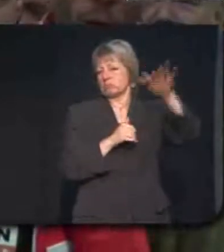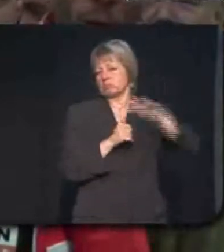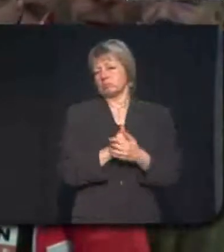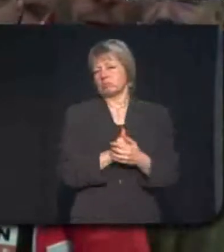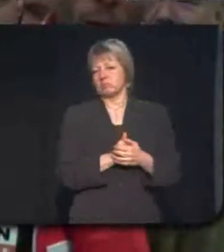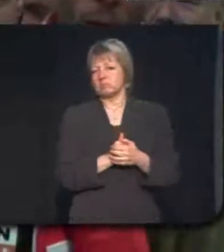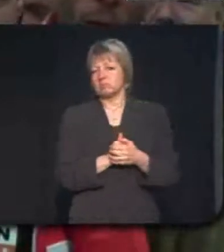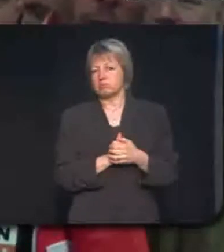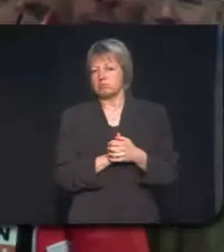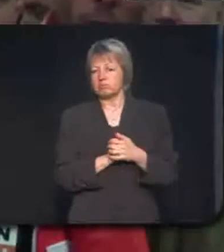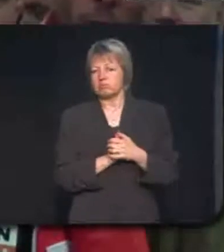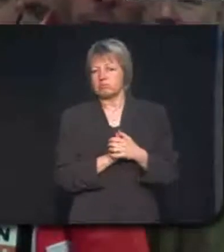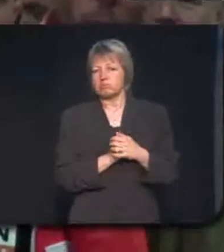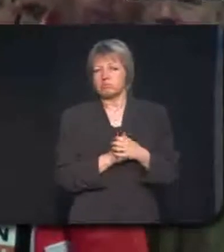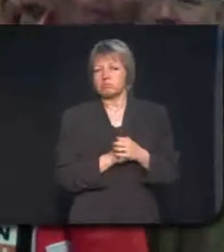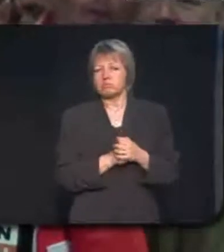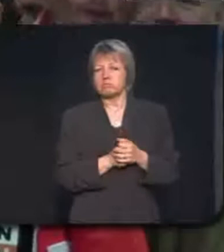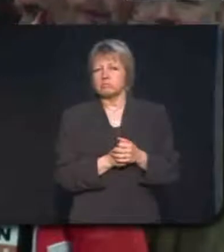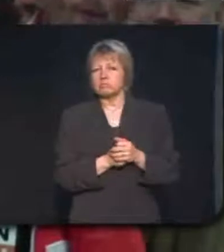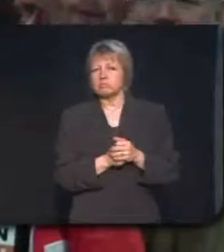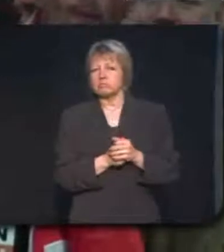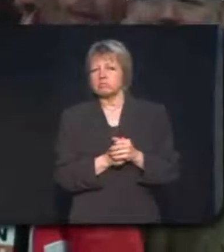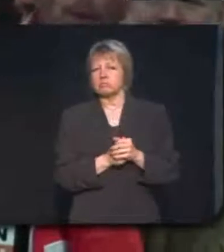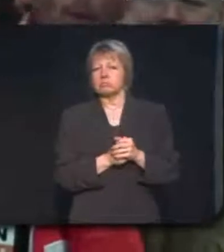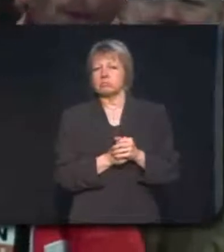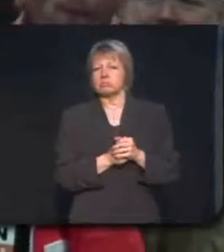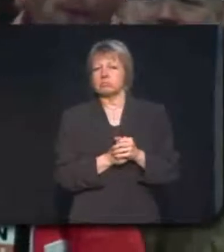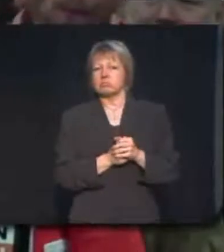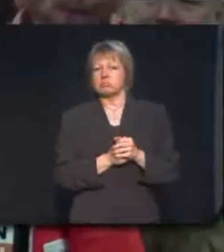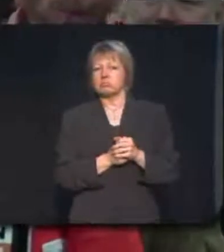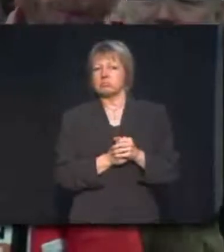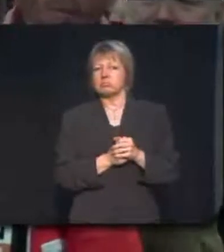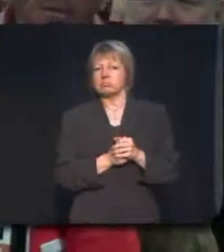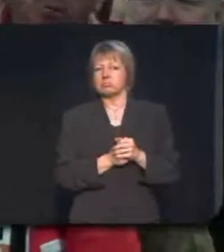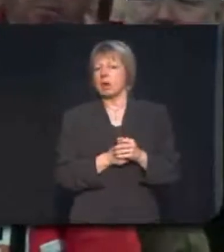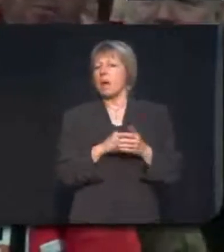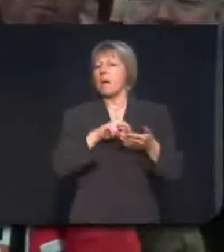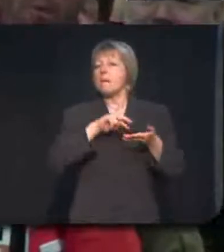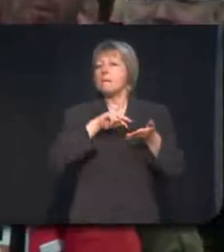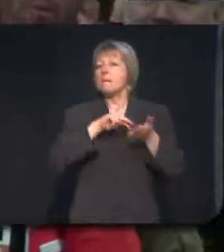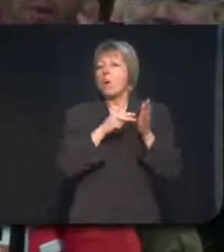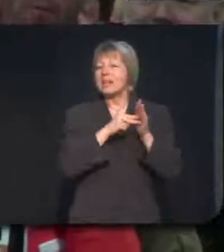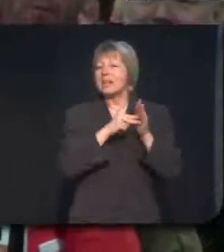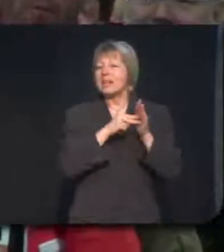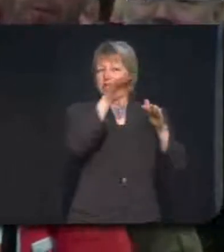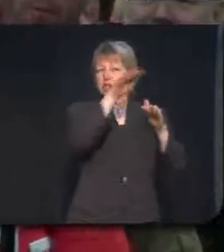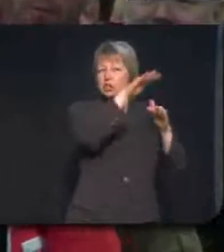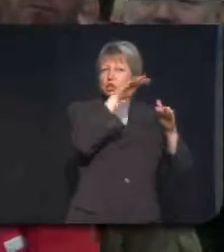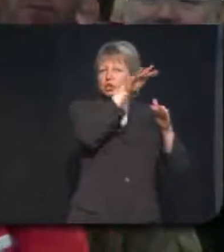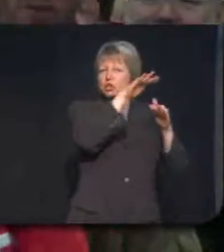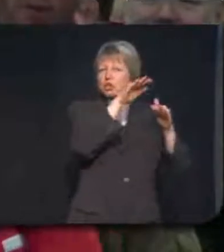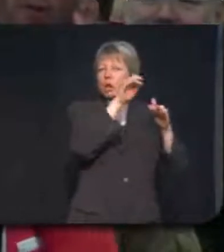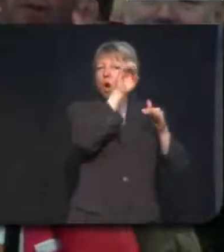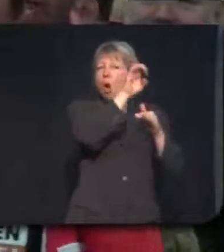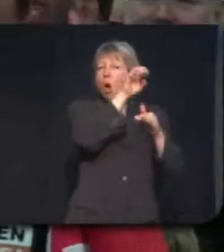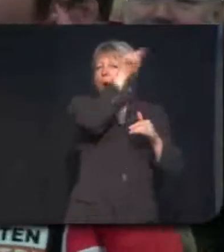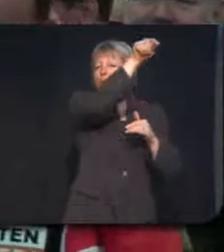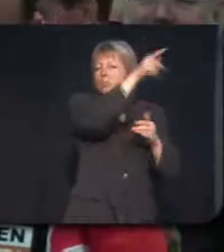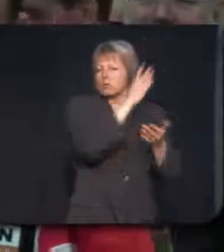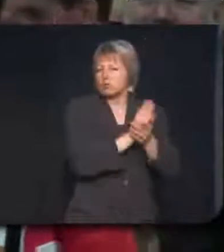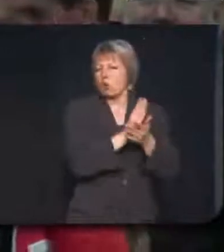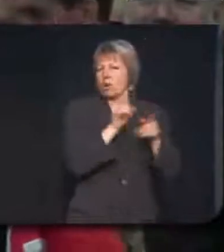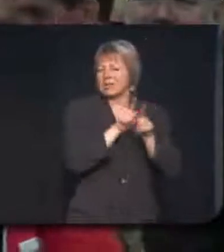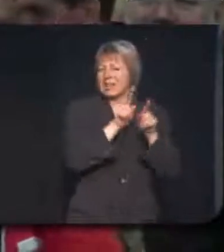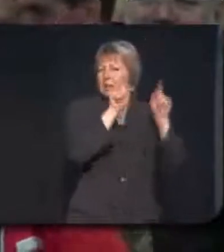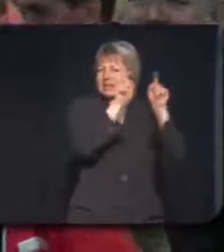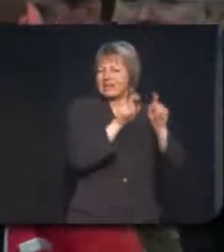die teilweise auf sowieso schon auf der politischen Ebene Europa behandelt werden zurzeit das heißt das ist auch der Ort wo man